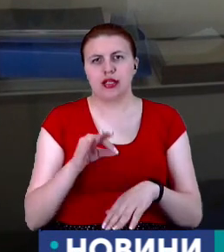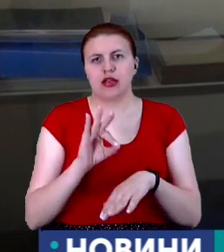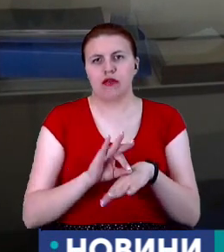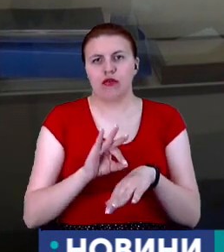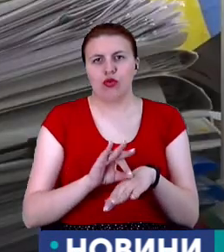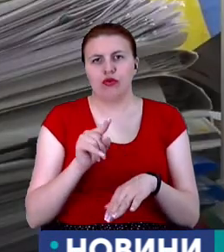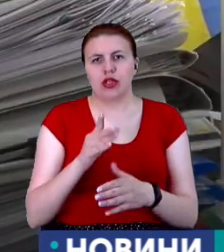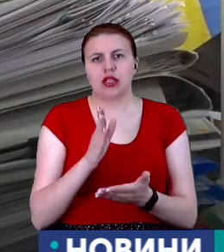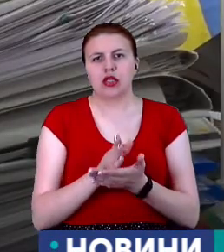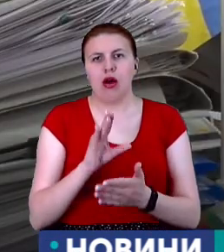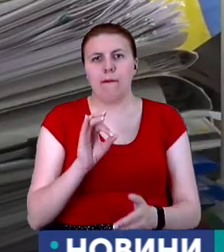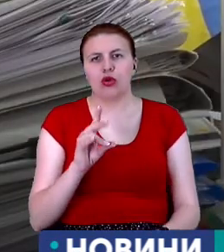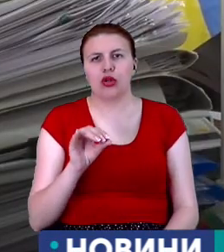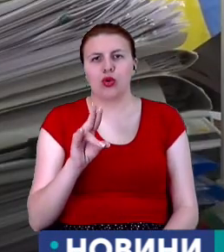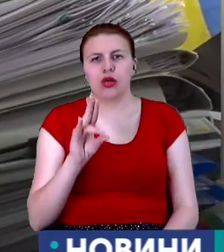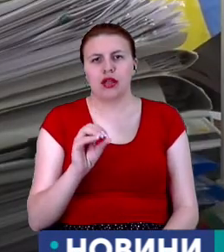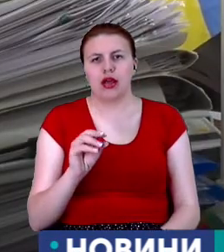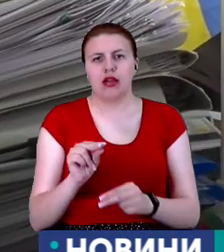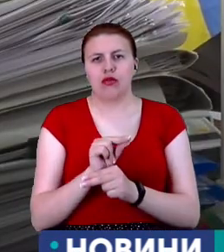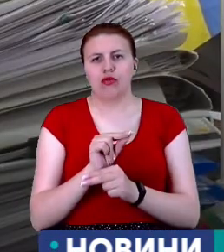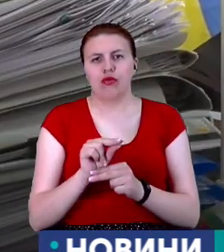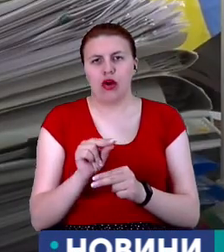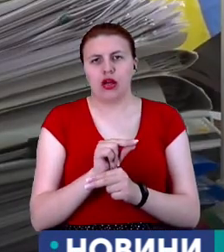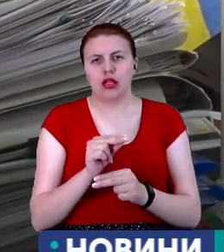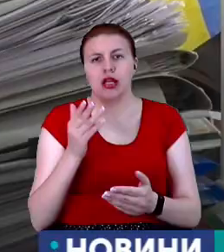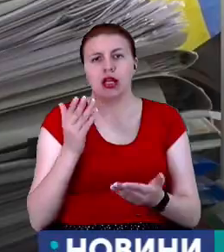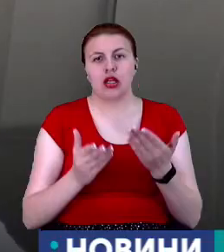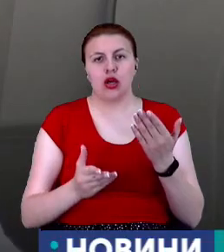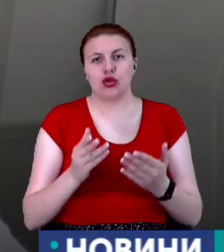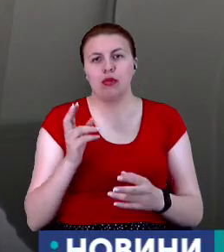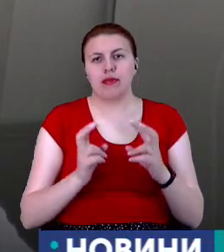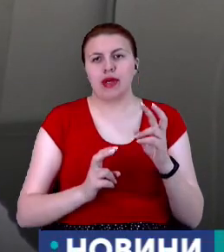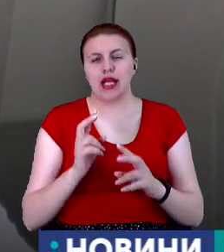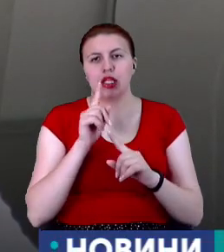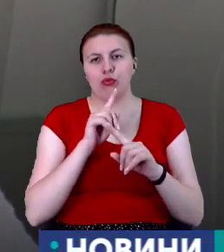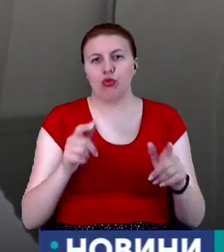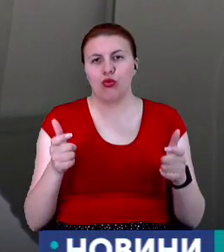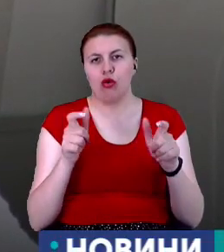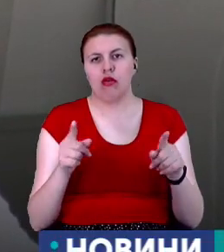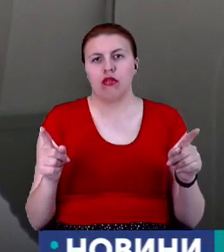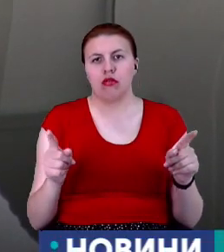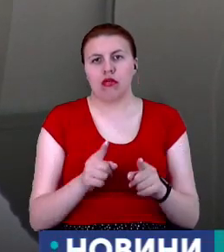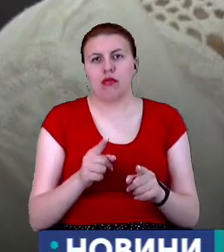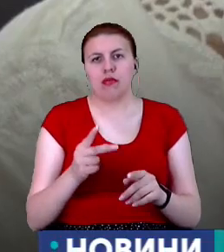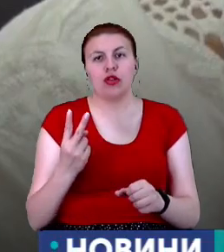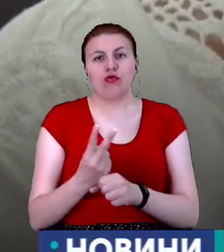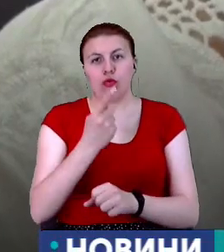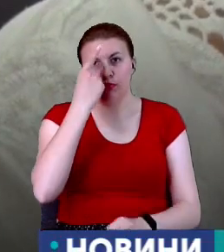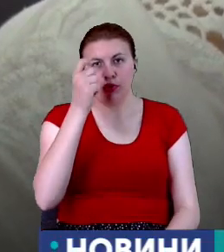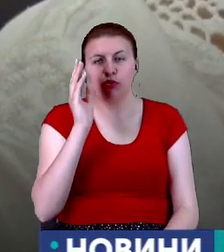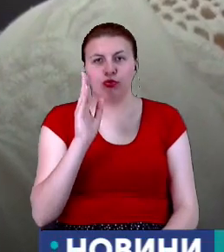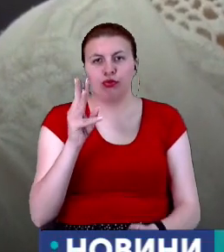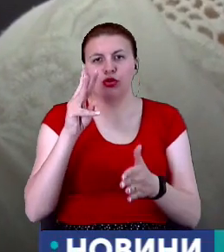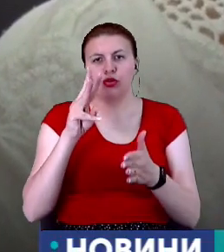амбулаторному лікуванні. Якщо підприємці не будуть дотримуватися карантинних обмежень, після 2 попереджень їх штрафуватимуть, каже